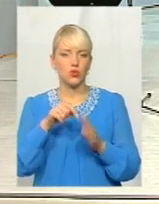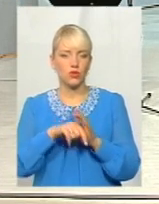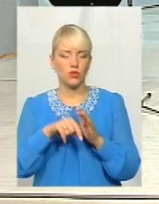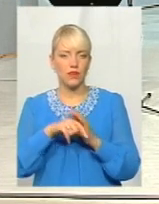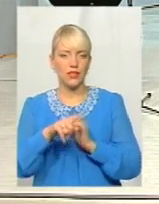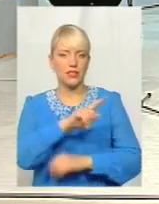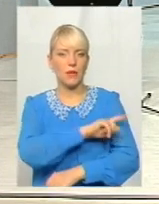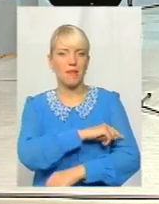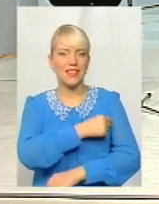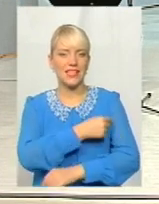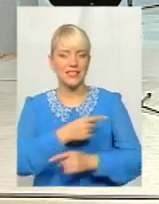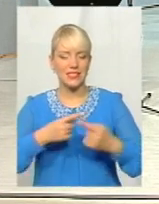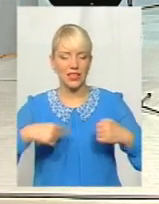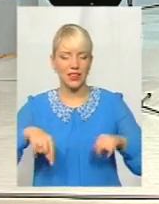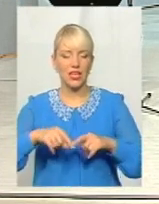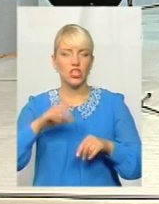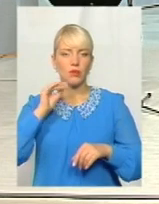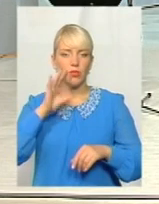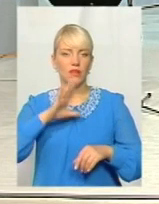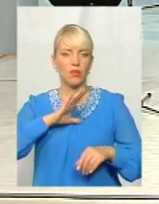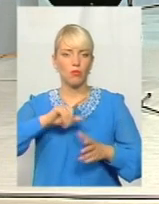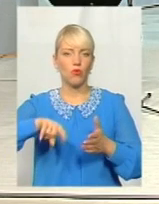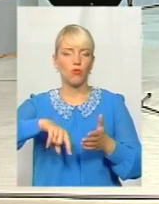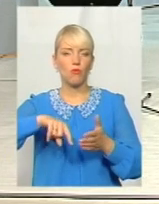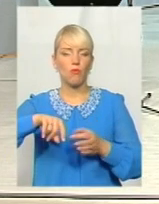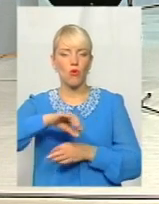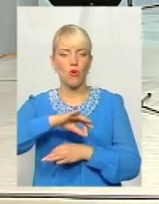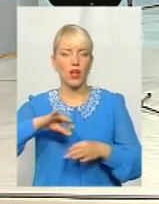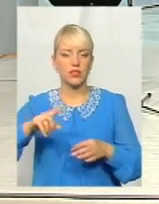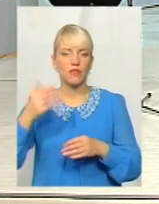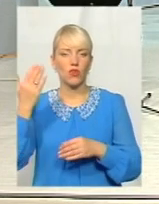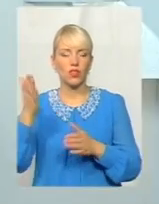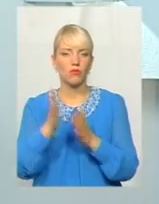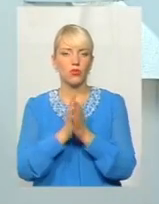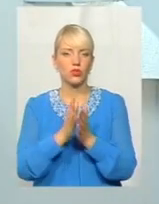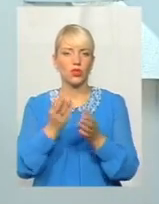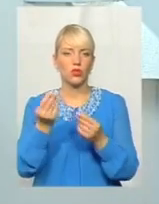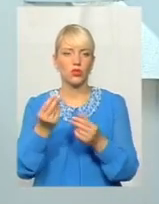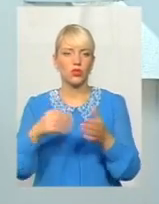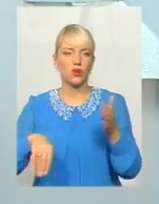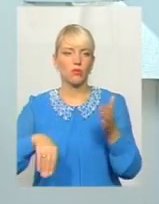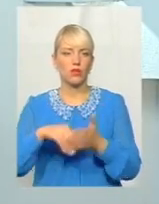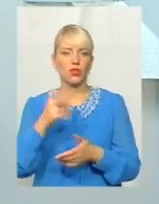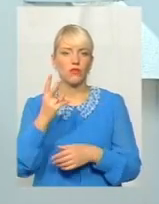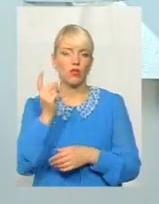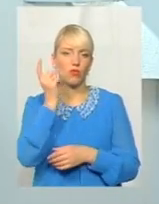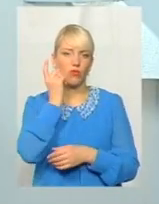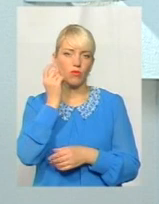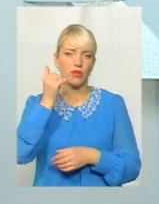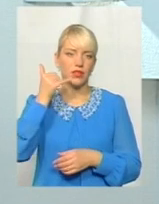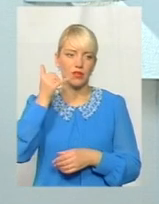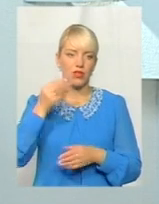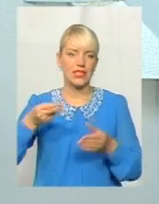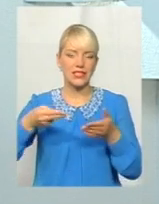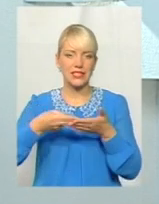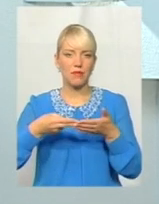Шепетівці проєкт був, що вони просили гроші на купівлю 2 мобільних телефонів і сім-карт до